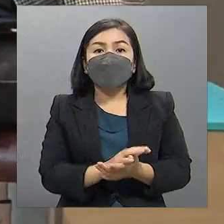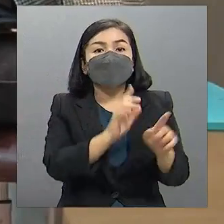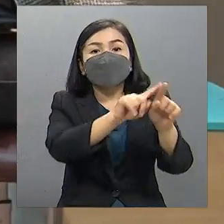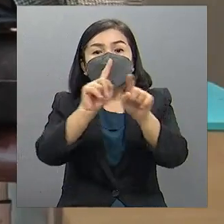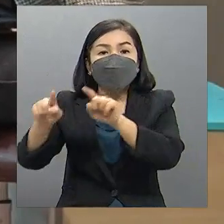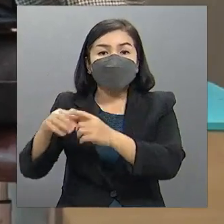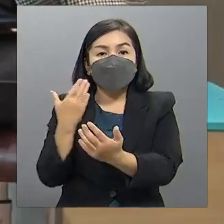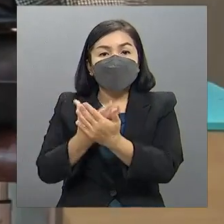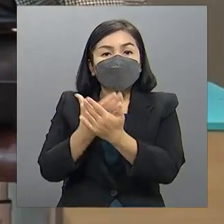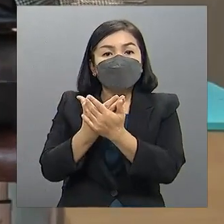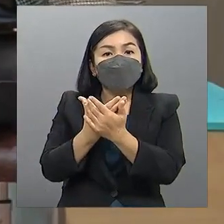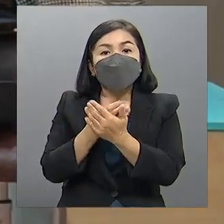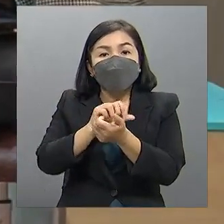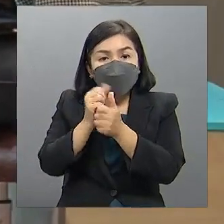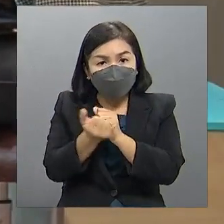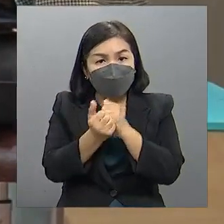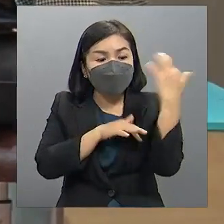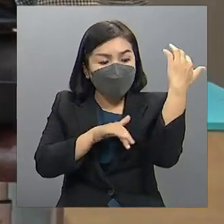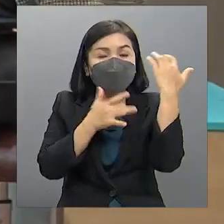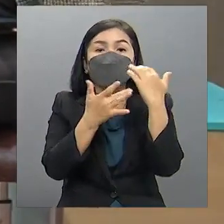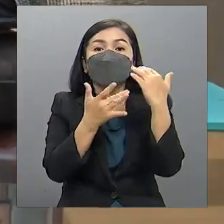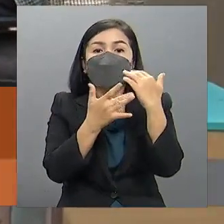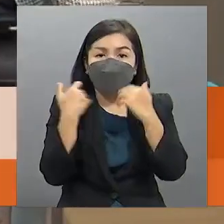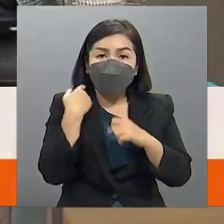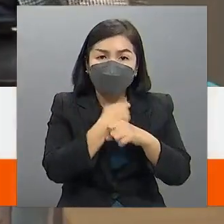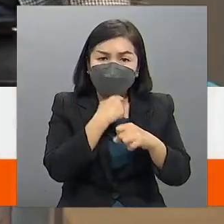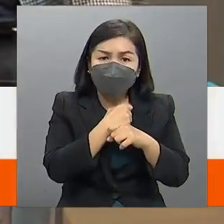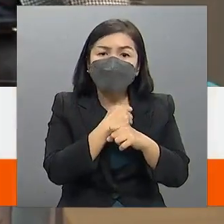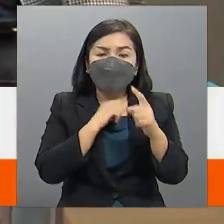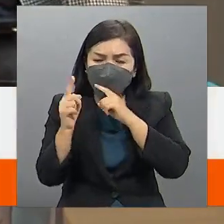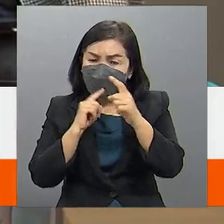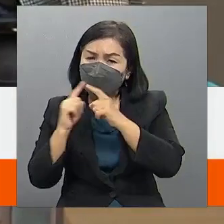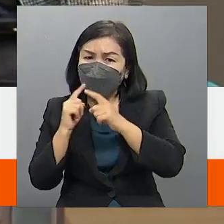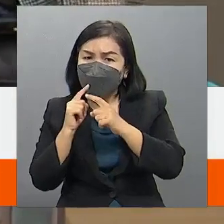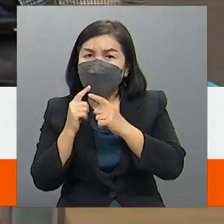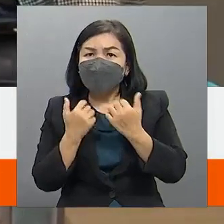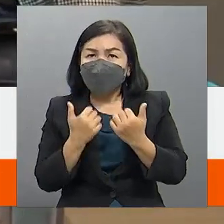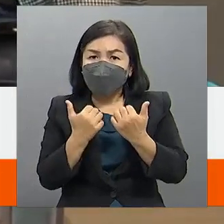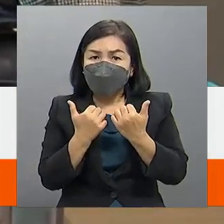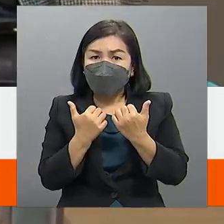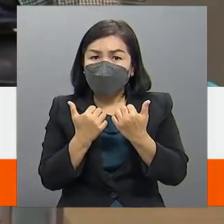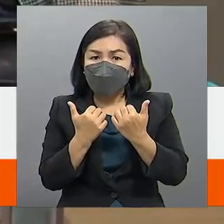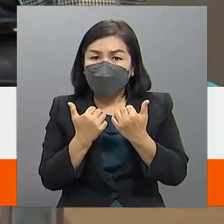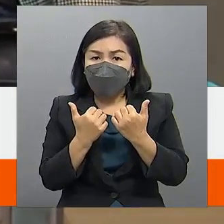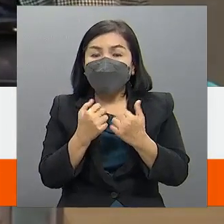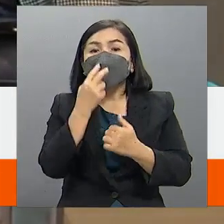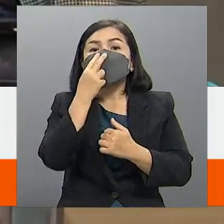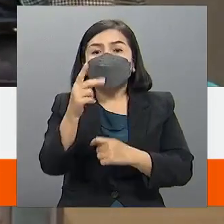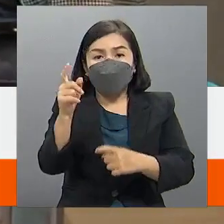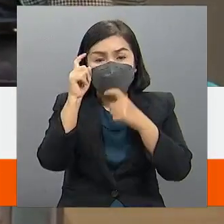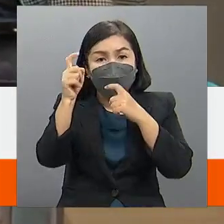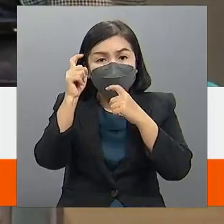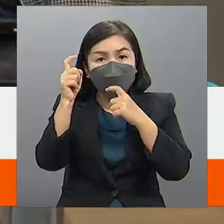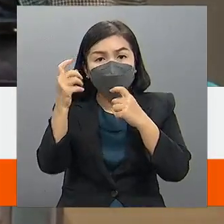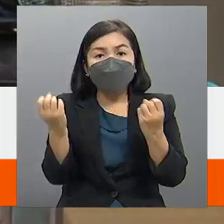มิน paymentในปัจจุบันหน้าในปัจจุบันนี้เราคุยกันมันก็เลยอาจจะเนี่ยจะเป็นต้นต่อของความเสี่ยงที่ระบอบเอ้อเรา